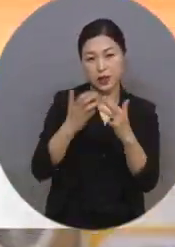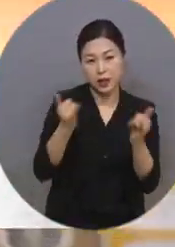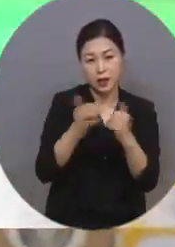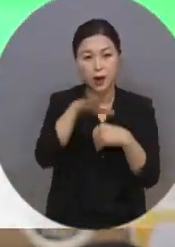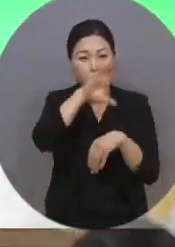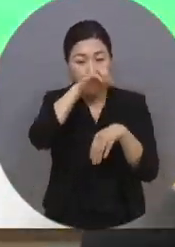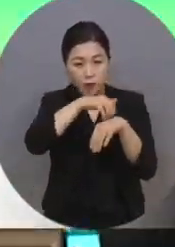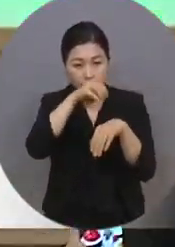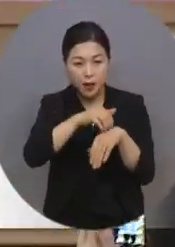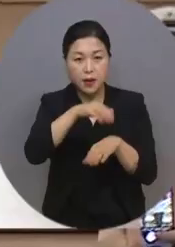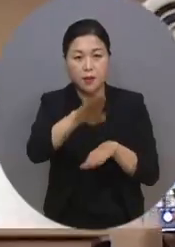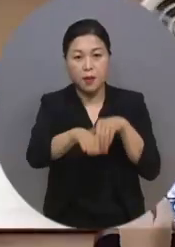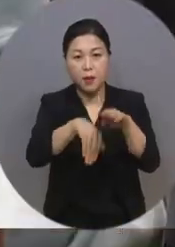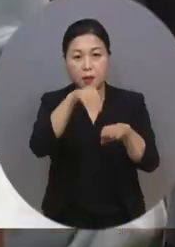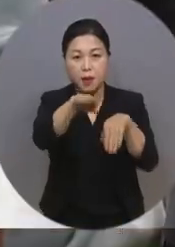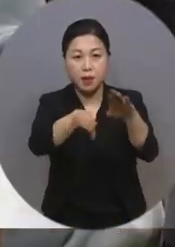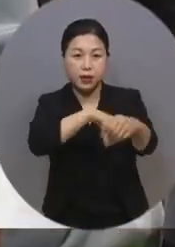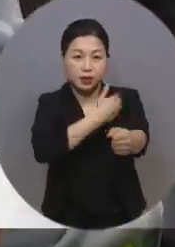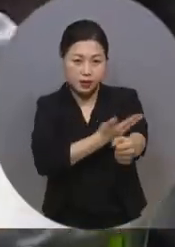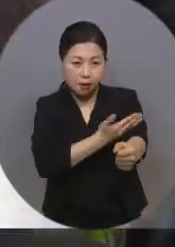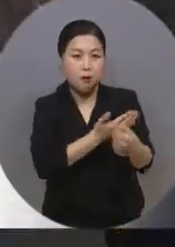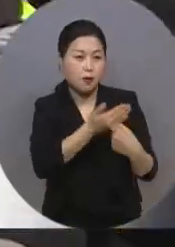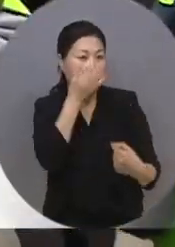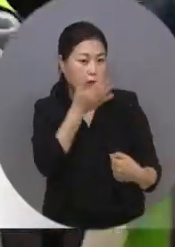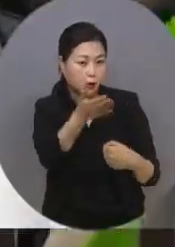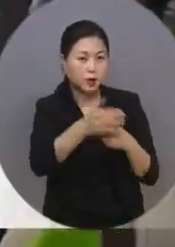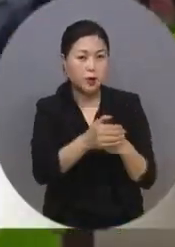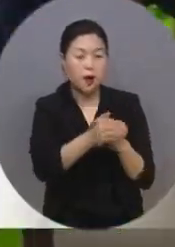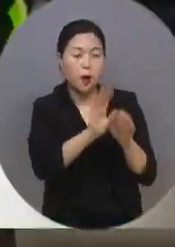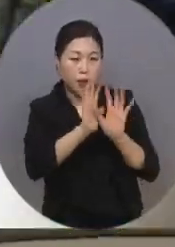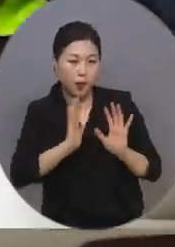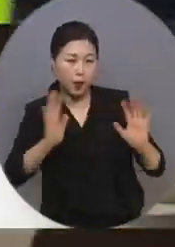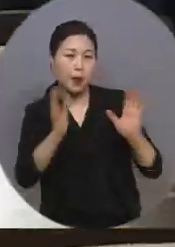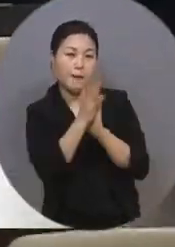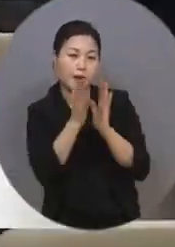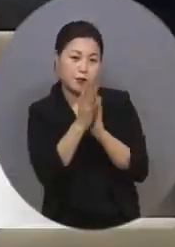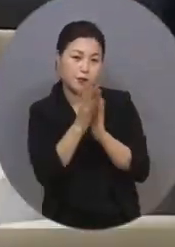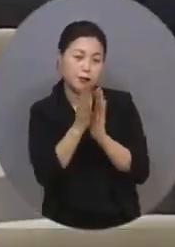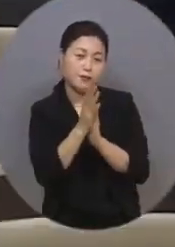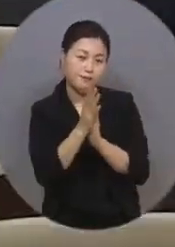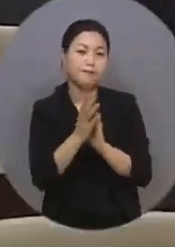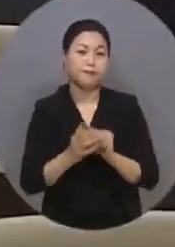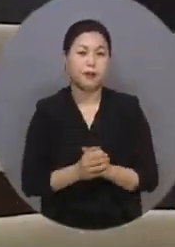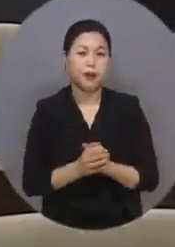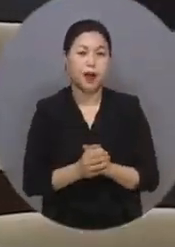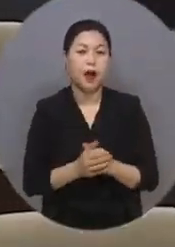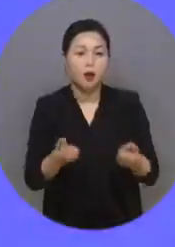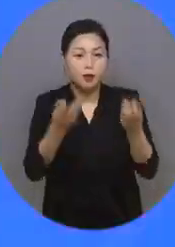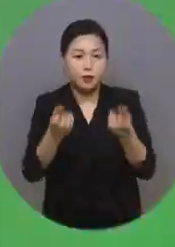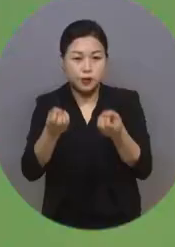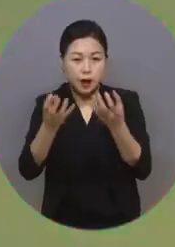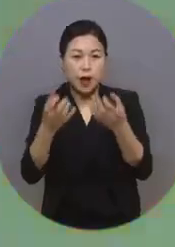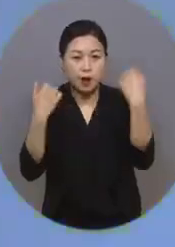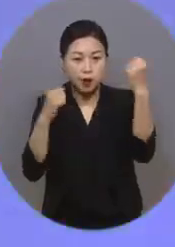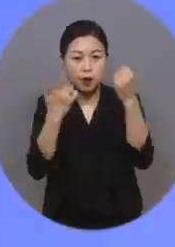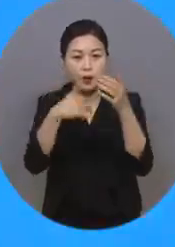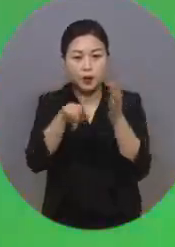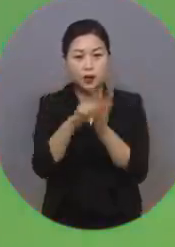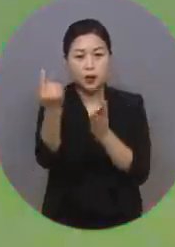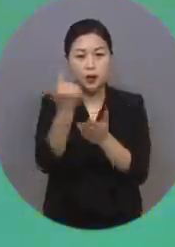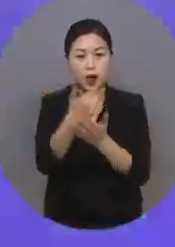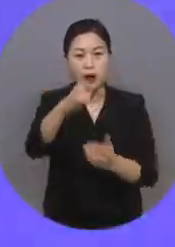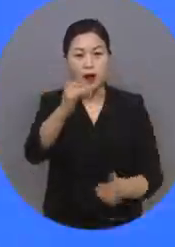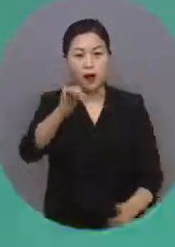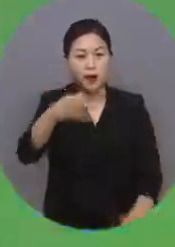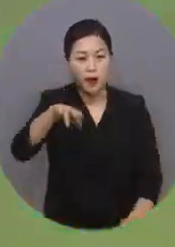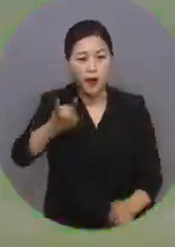닦은 워킹 실력을 선보이며 많은 이들의 환호를 자아냈습니다. 축하 공연을 위해 방문한 강월래 씨는 모델